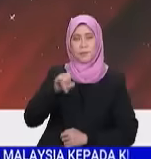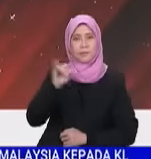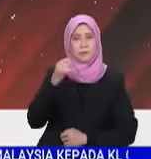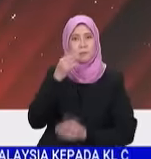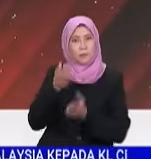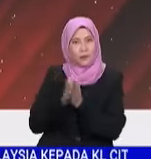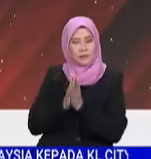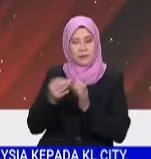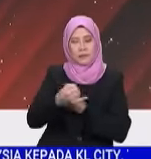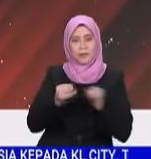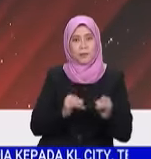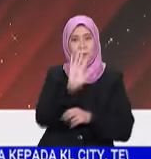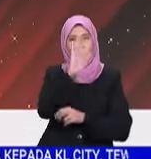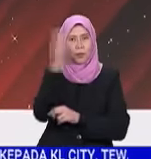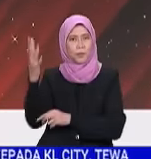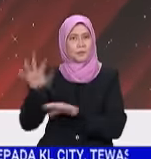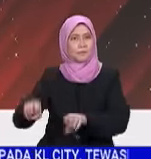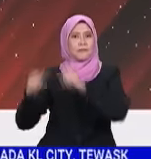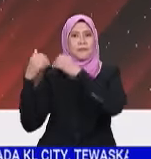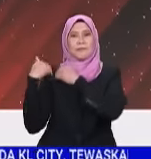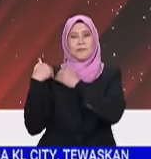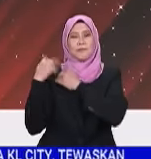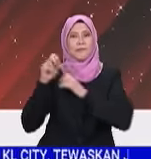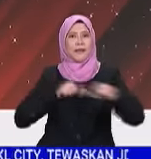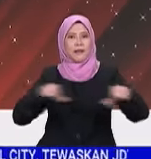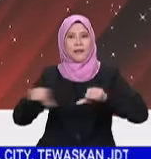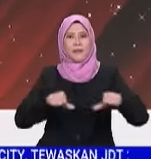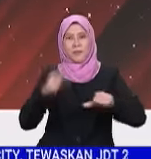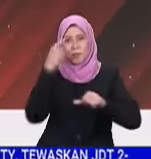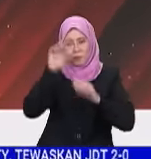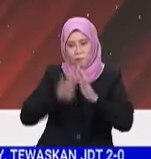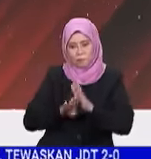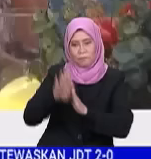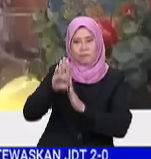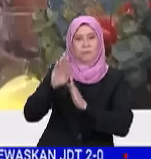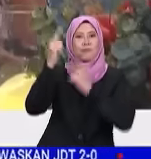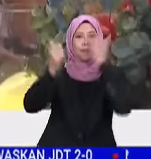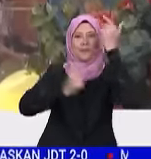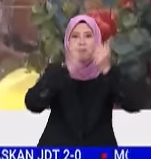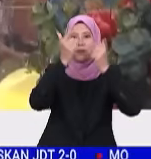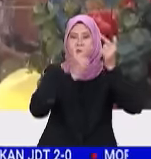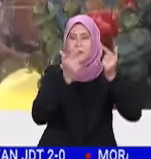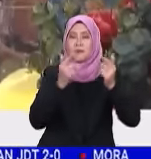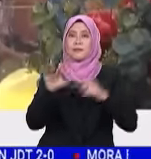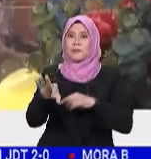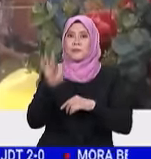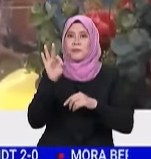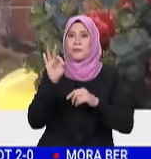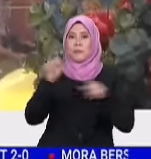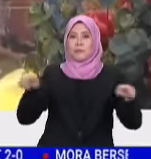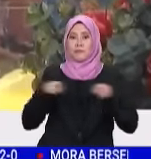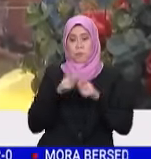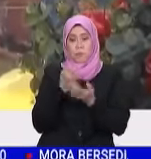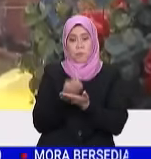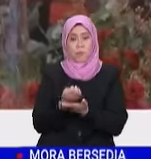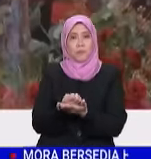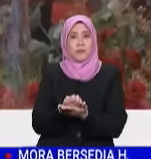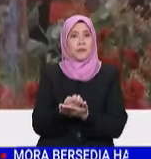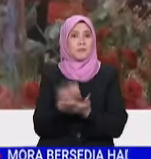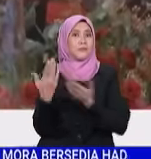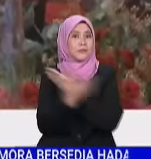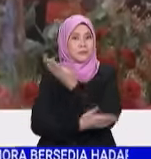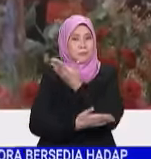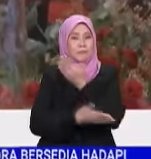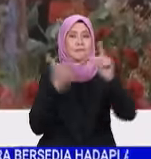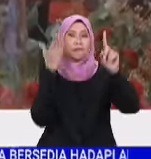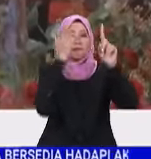Negeri memainkan peranan aktif dalam memacu pembangunan Eko pelancongan yang dikenal pasti sebagai tonggak ekonomi utama dalam